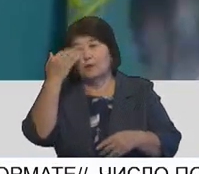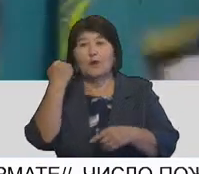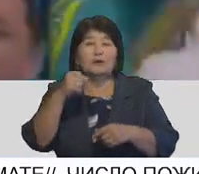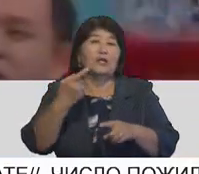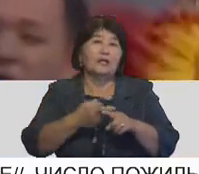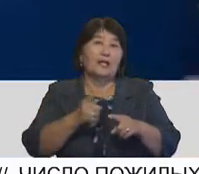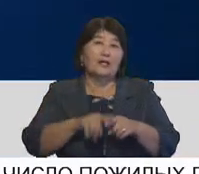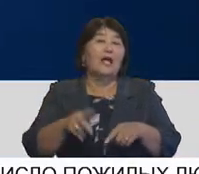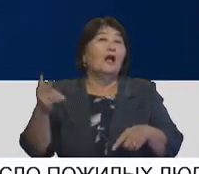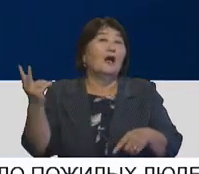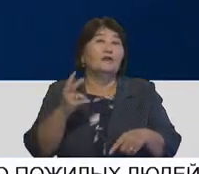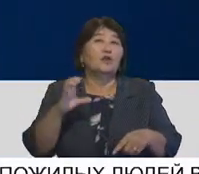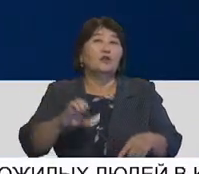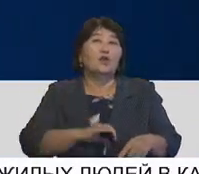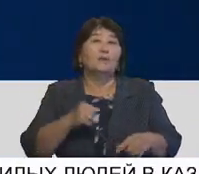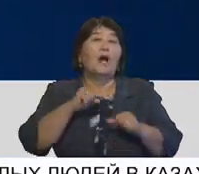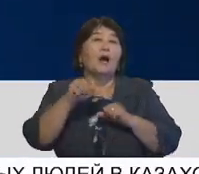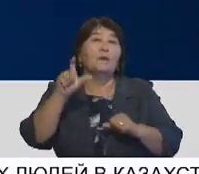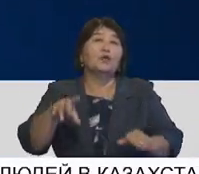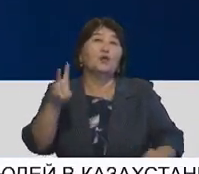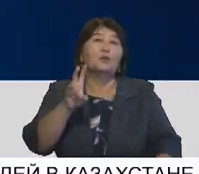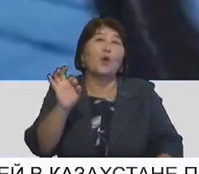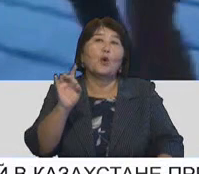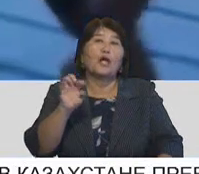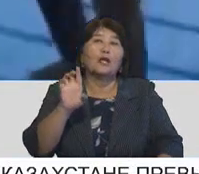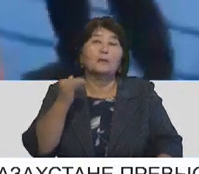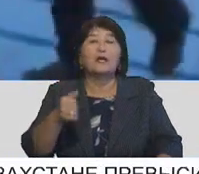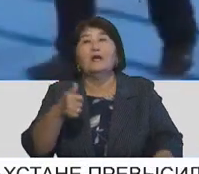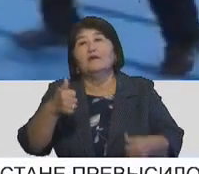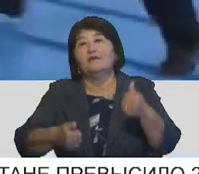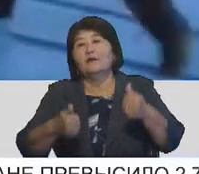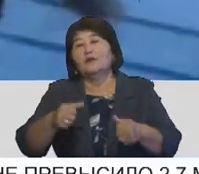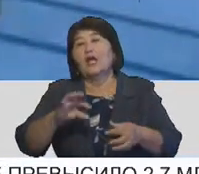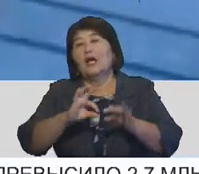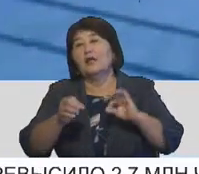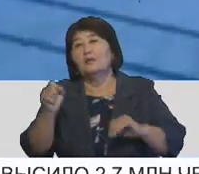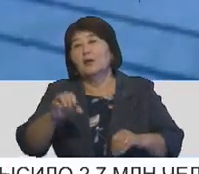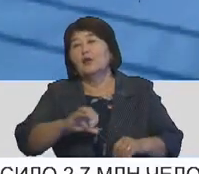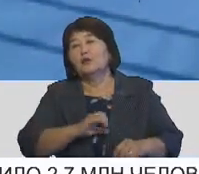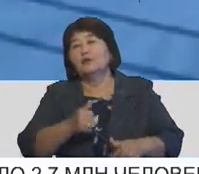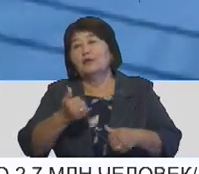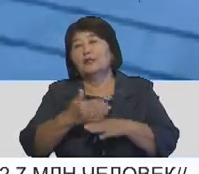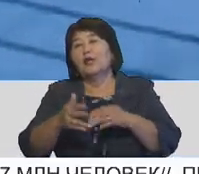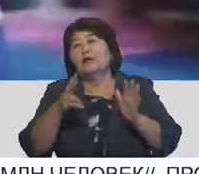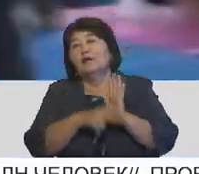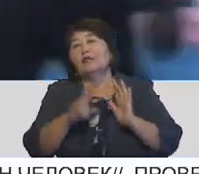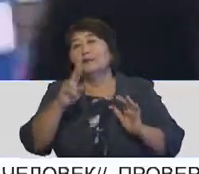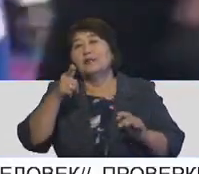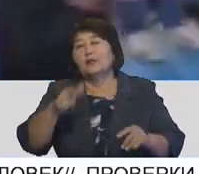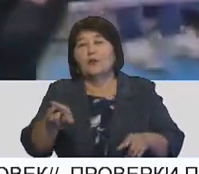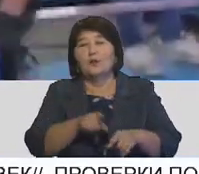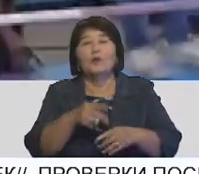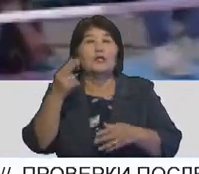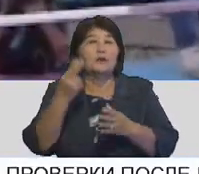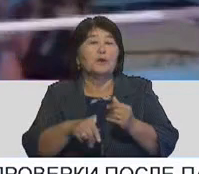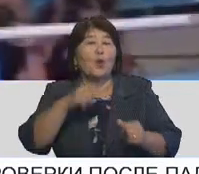Саки. Второе серебро завоевал боксер Нурбек Уралбай. В финальной схватке за олимпийское золото весовой категории до 80 кг он